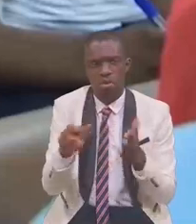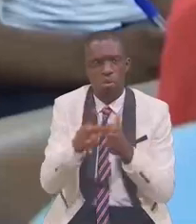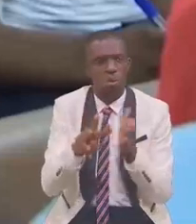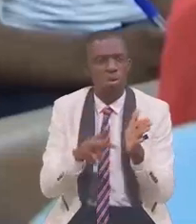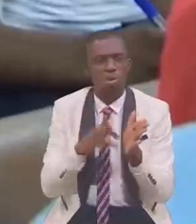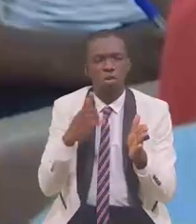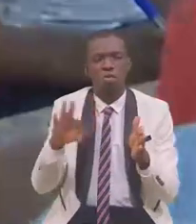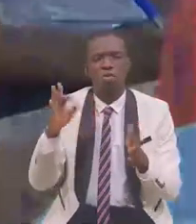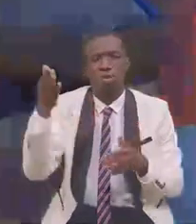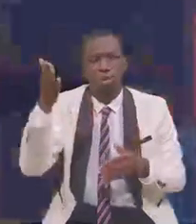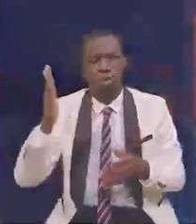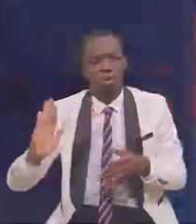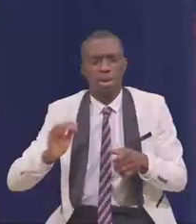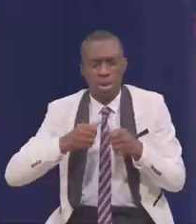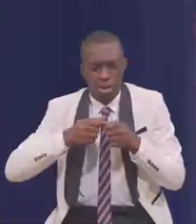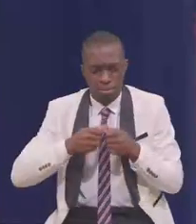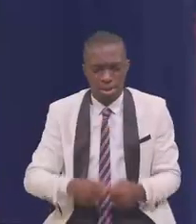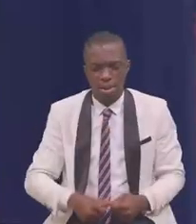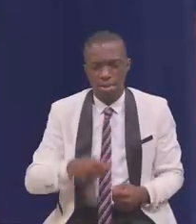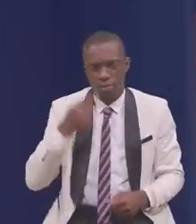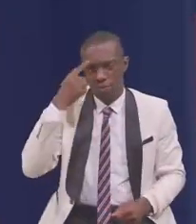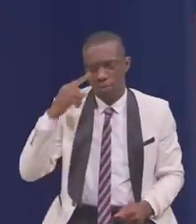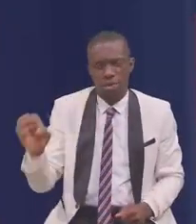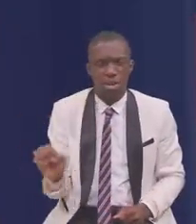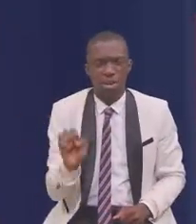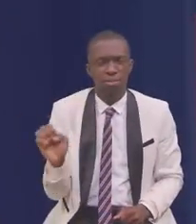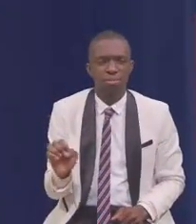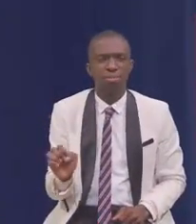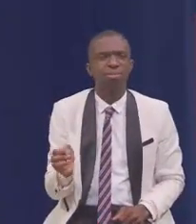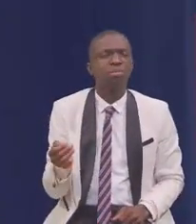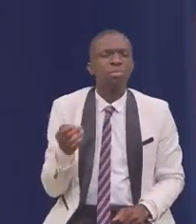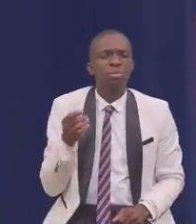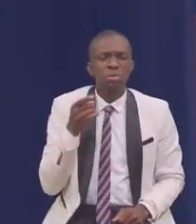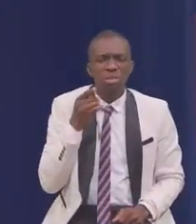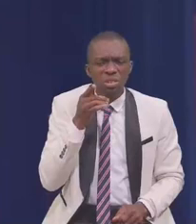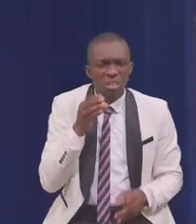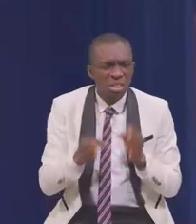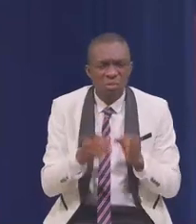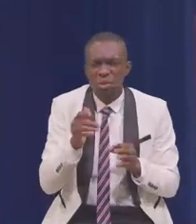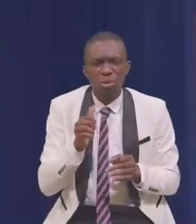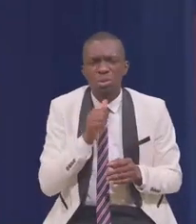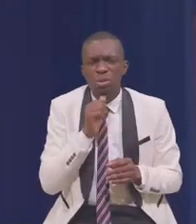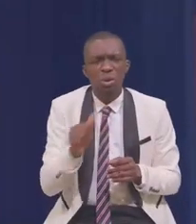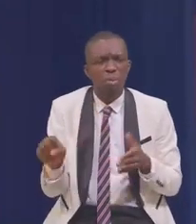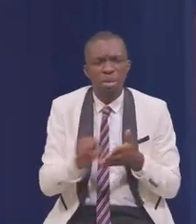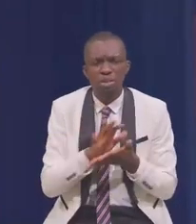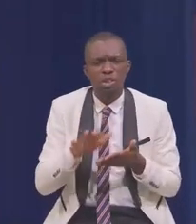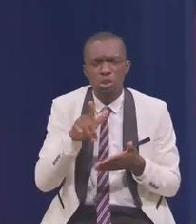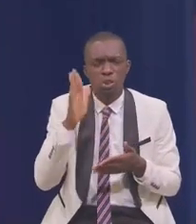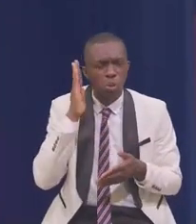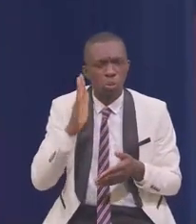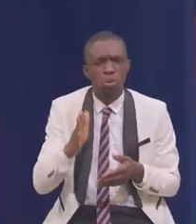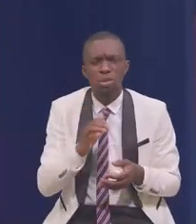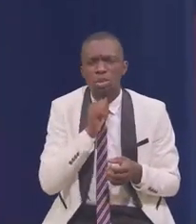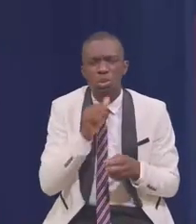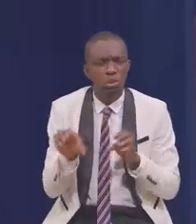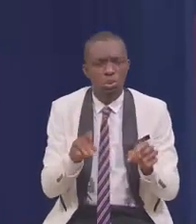pas être comme les gens du monde. Tu ne dois pas faire ce que les mondains font. Nous allons